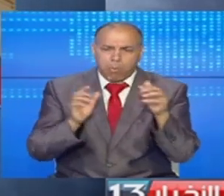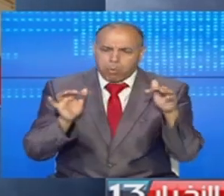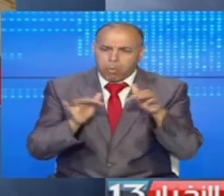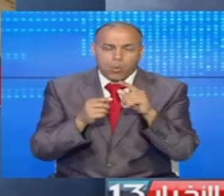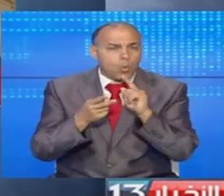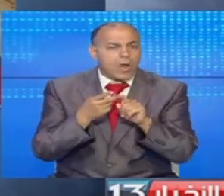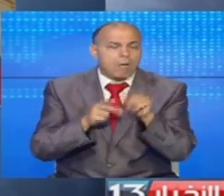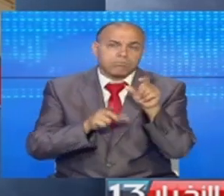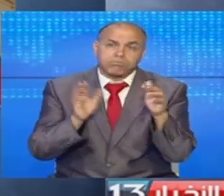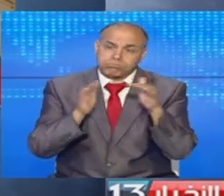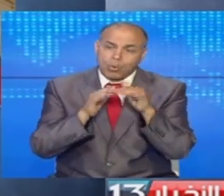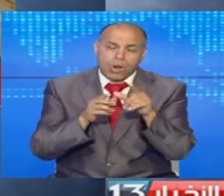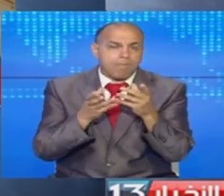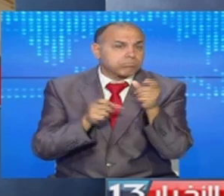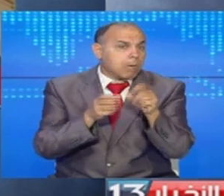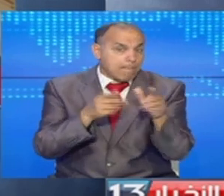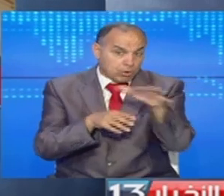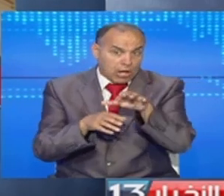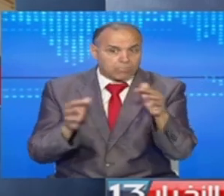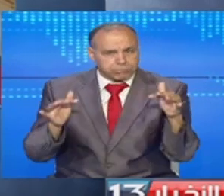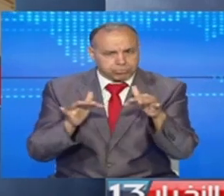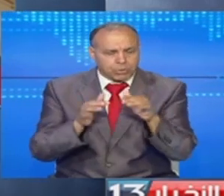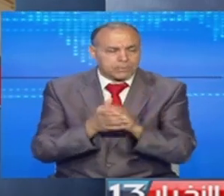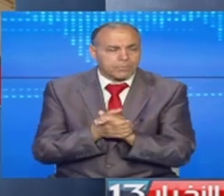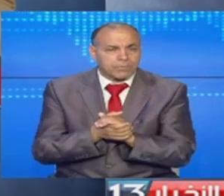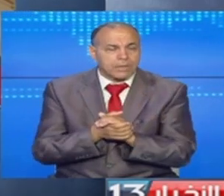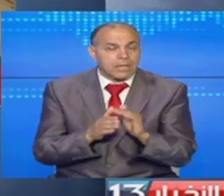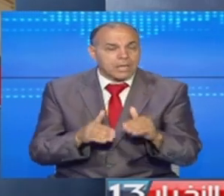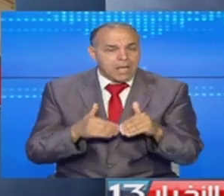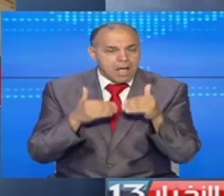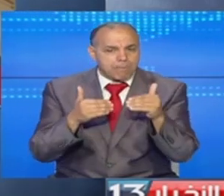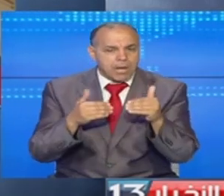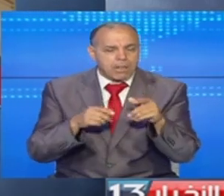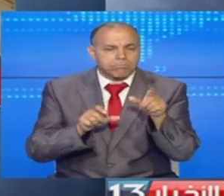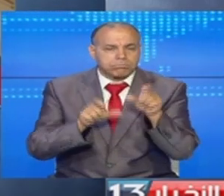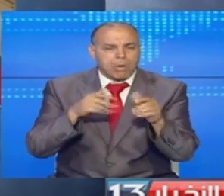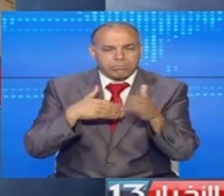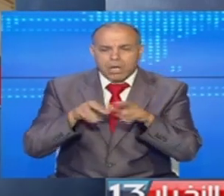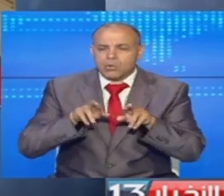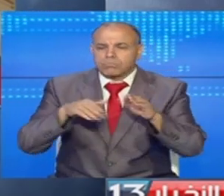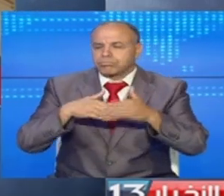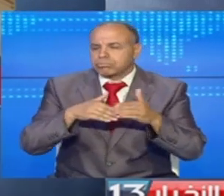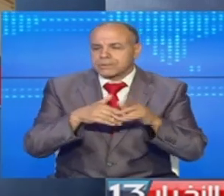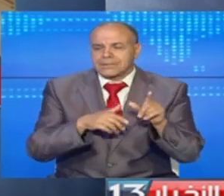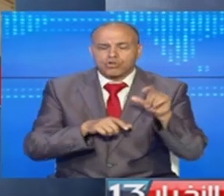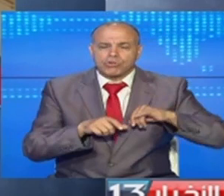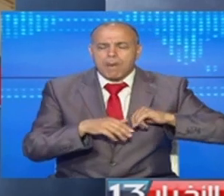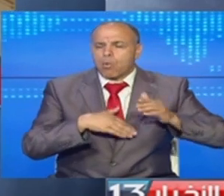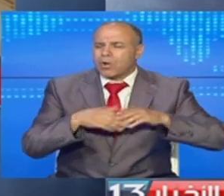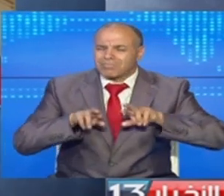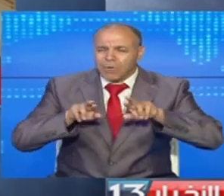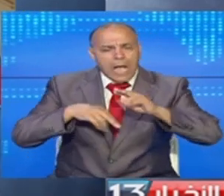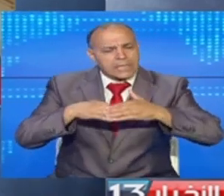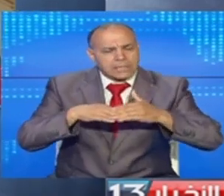والأحياء السكنية ذات الكثافة السكنية العالية. نعم. ثم إغلاق مجموعة من الطرقات من قبل الشباب حتى لا